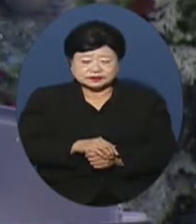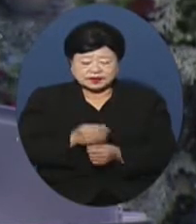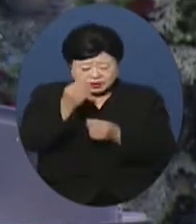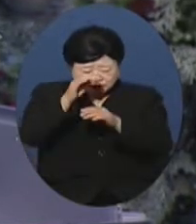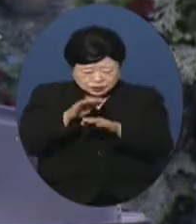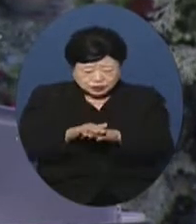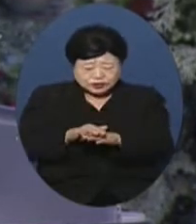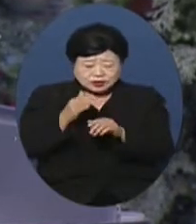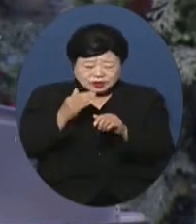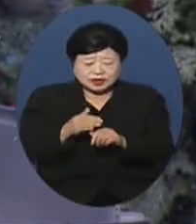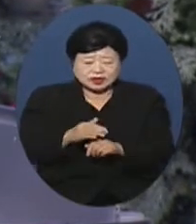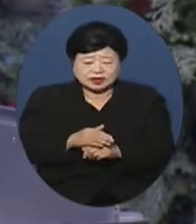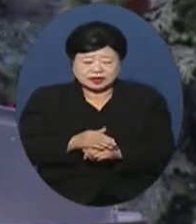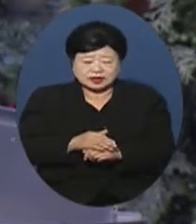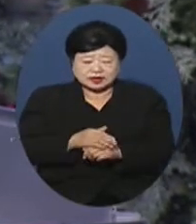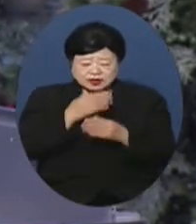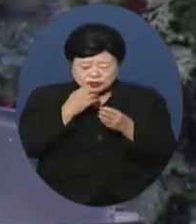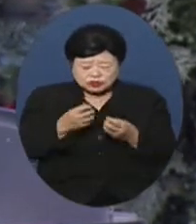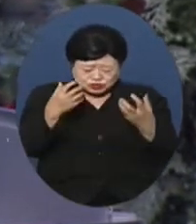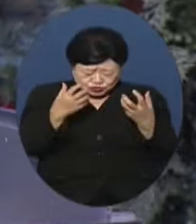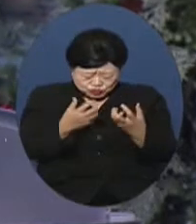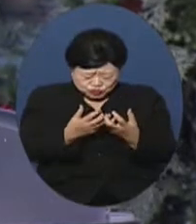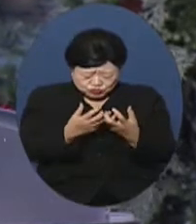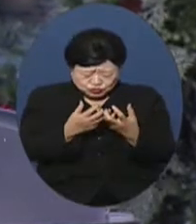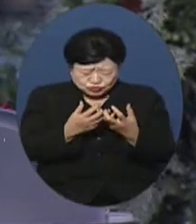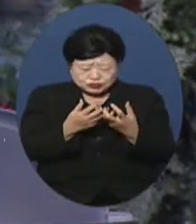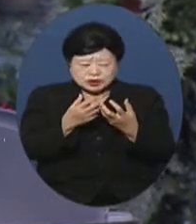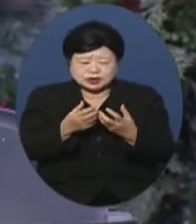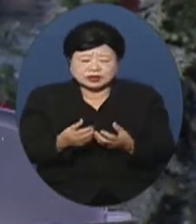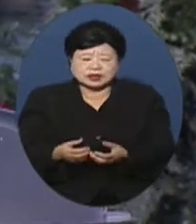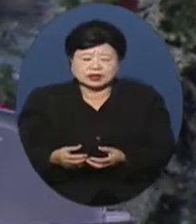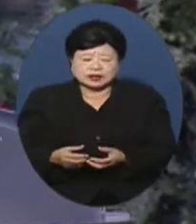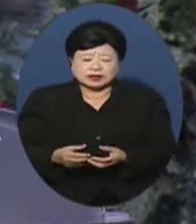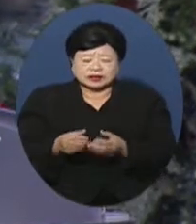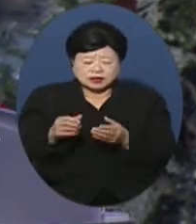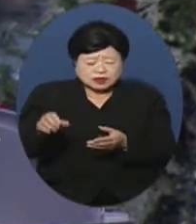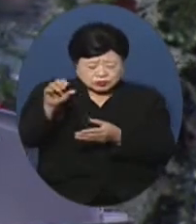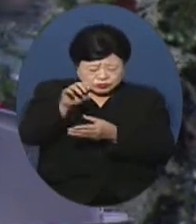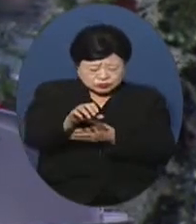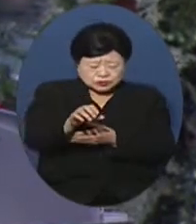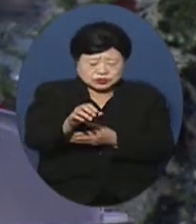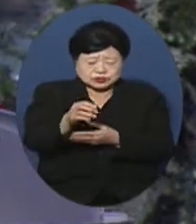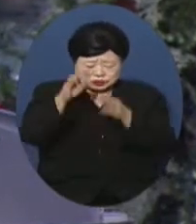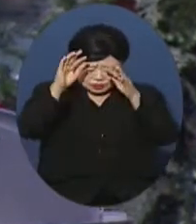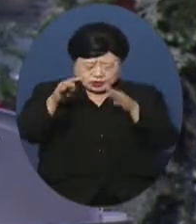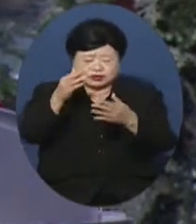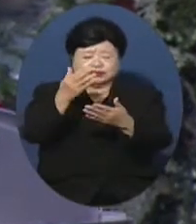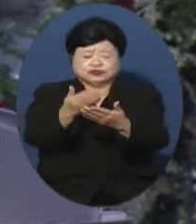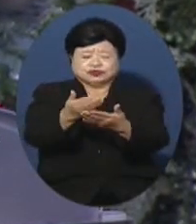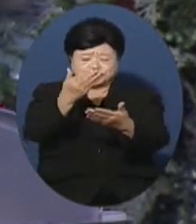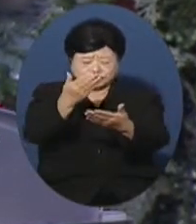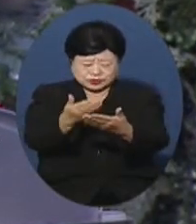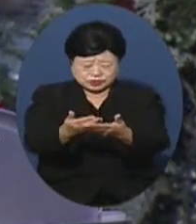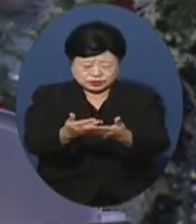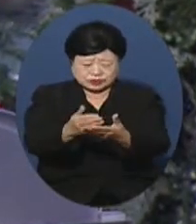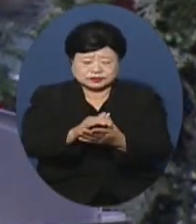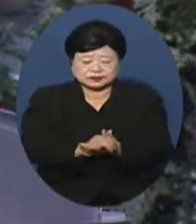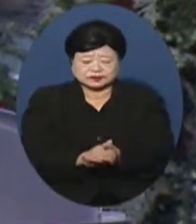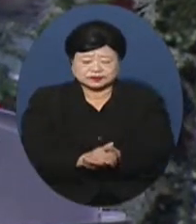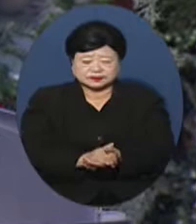생도들 얘길 다 충만하게 2 3 에는 내려 주시옵소서 요